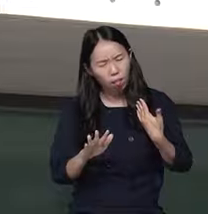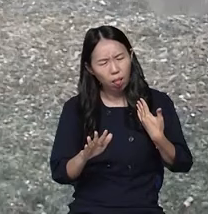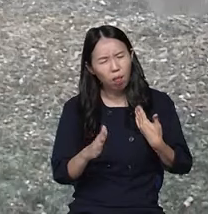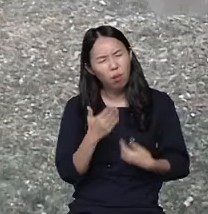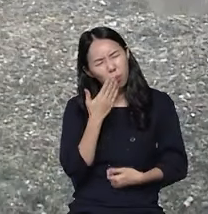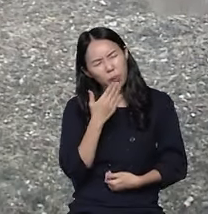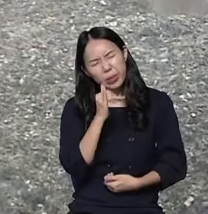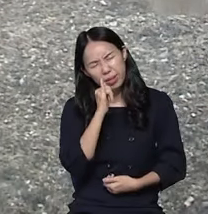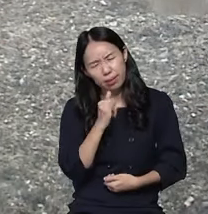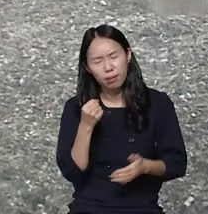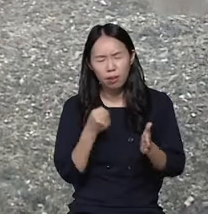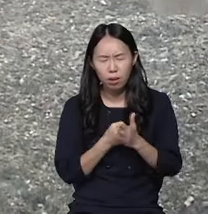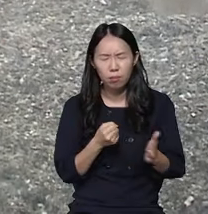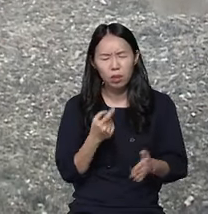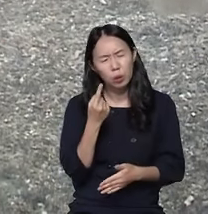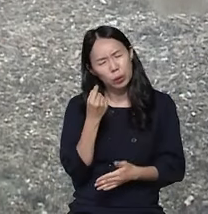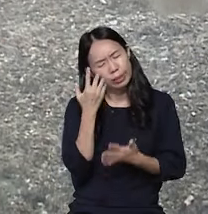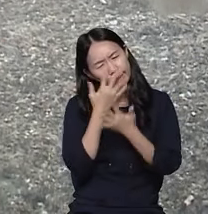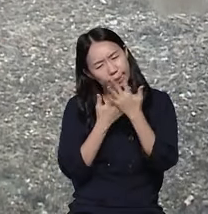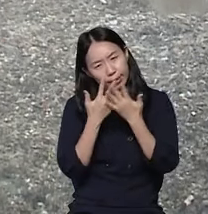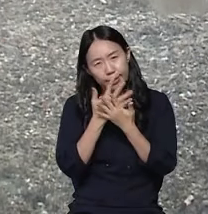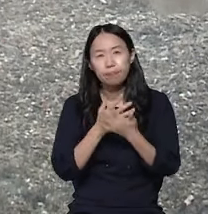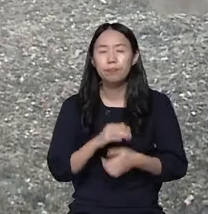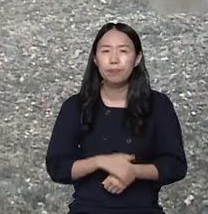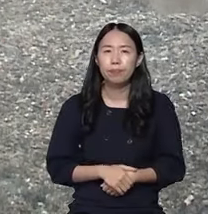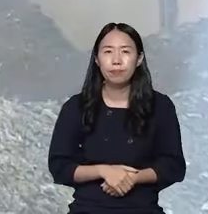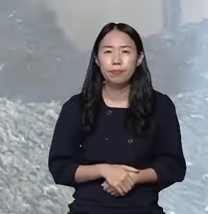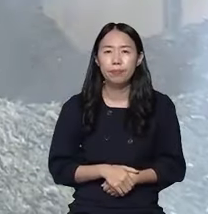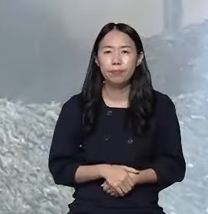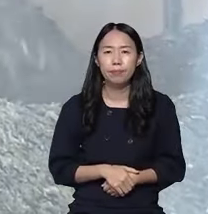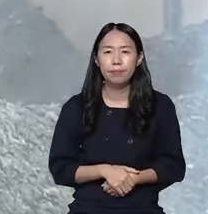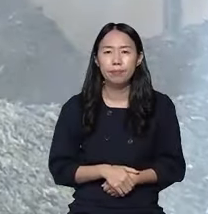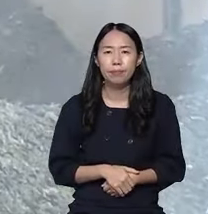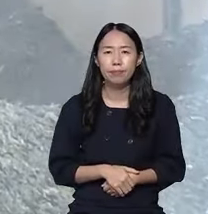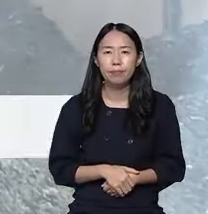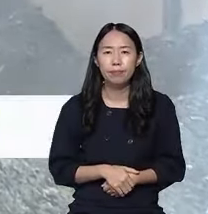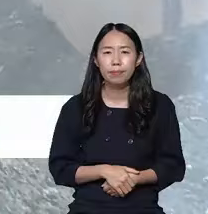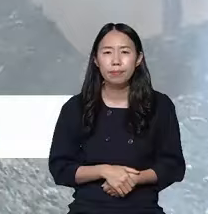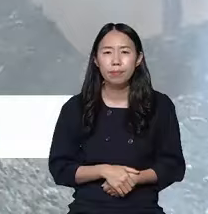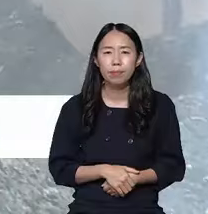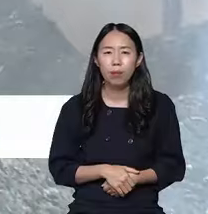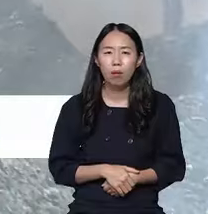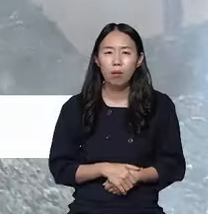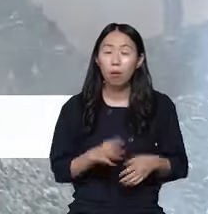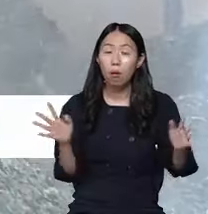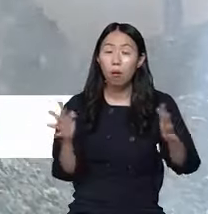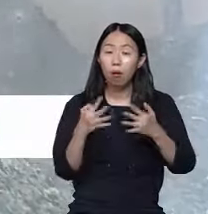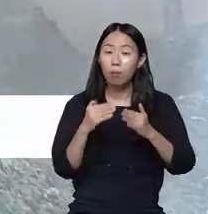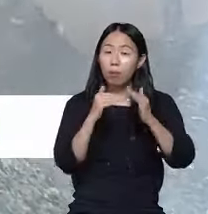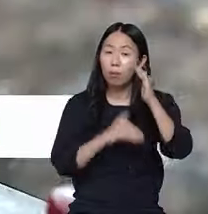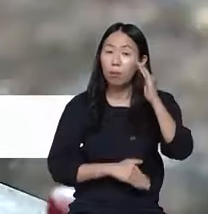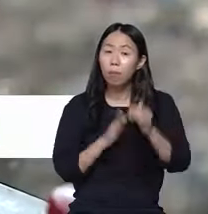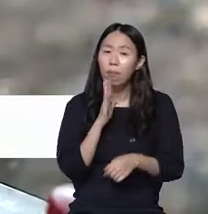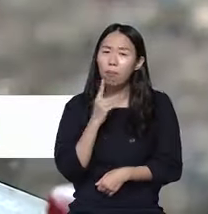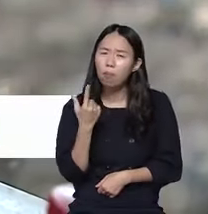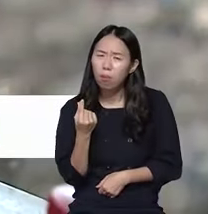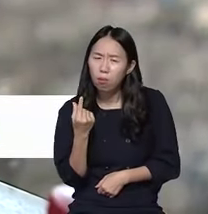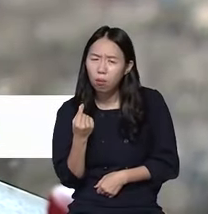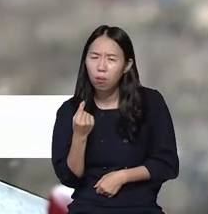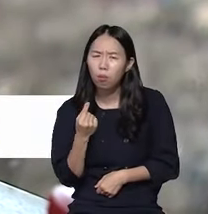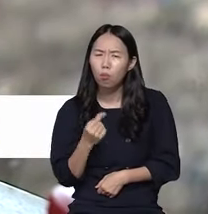있어 후보지 제출을 장담할 수 없는 상황입니다. 사실 상황은 맞지만 이제 저희가